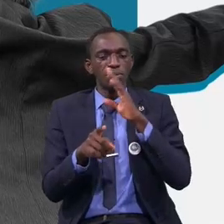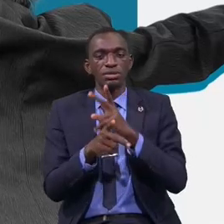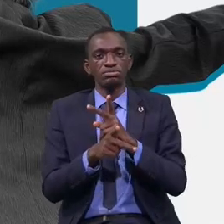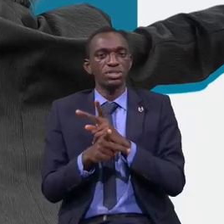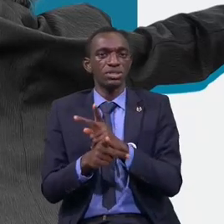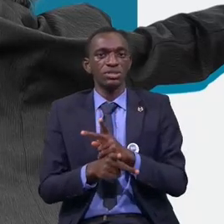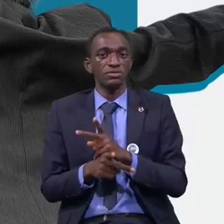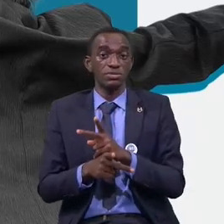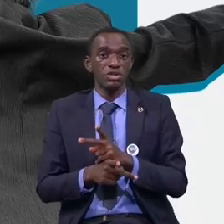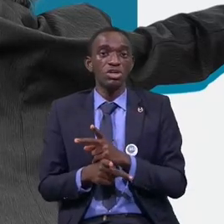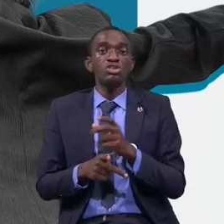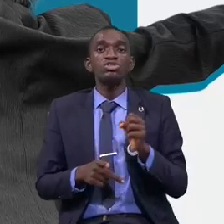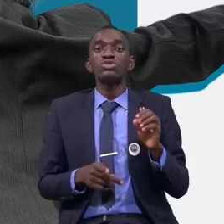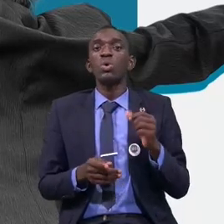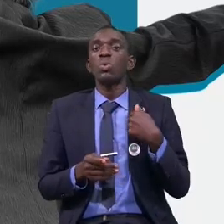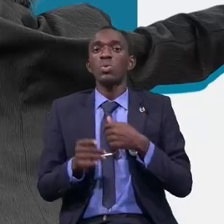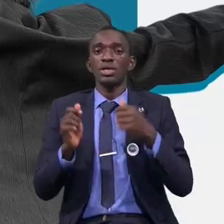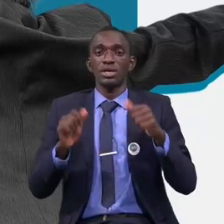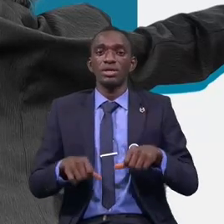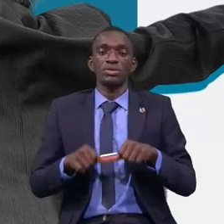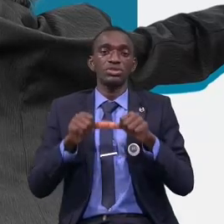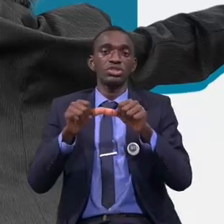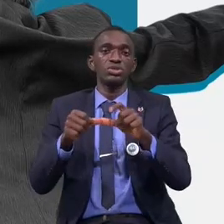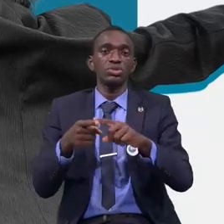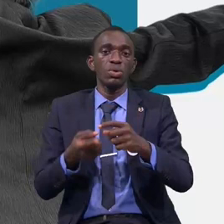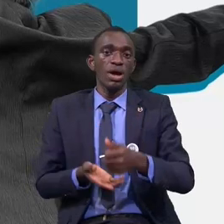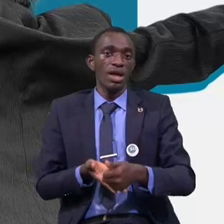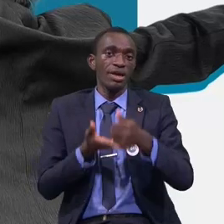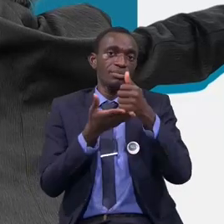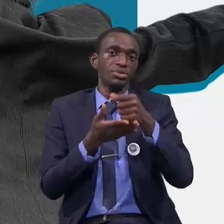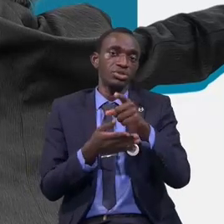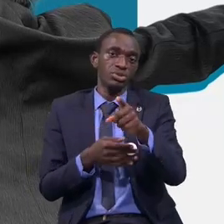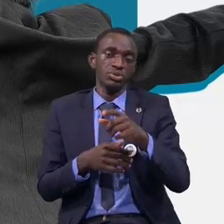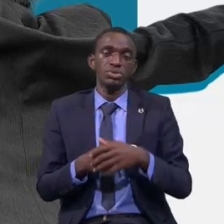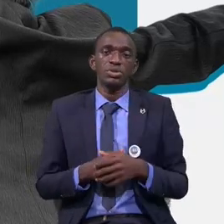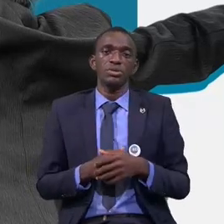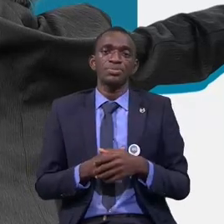Soyez vigilants pour que nous puissions continuer à vous aider.